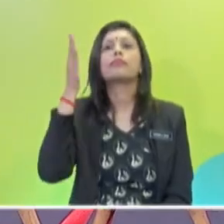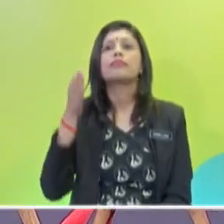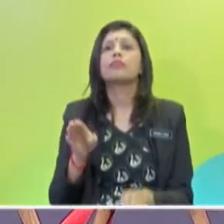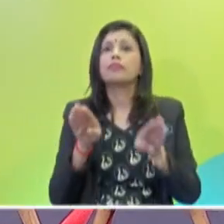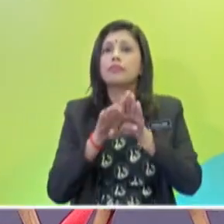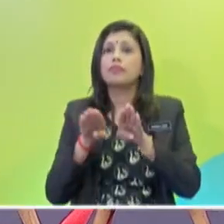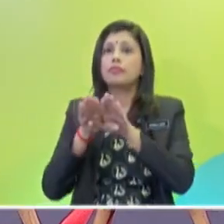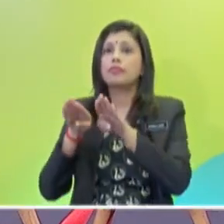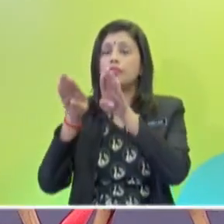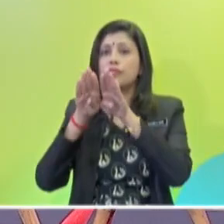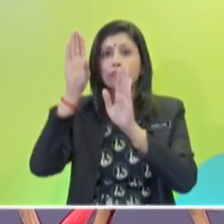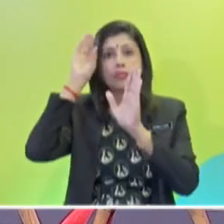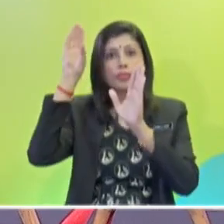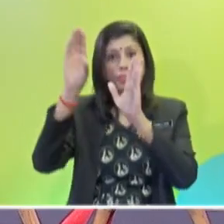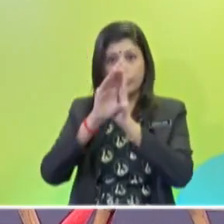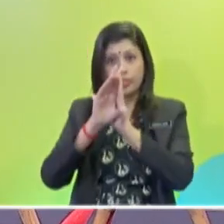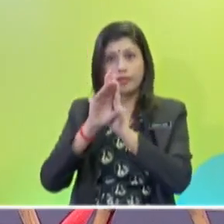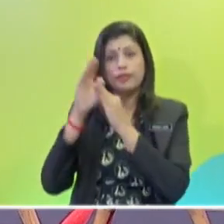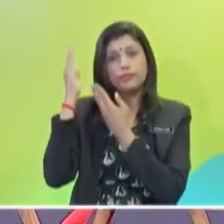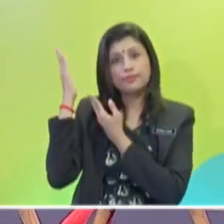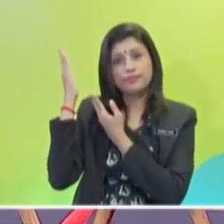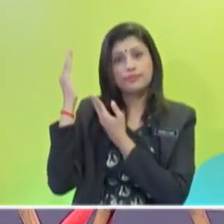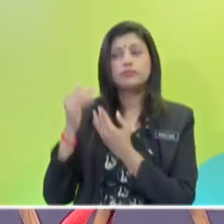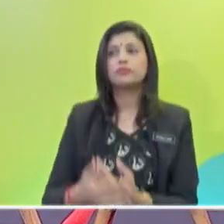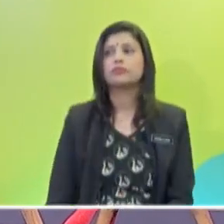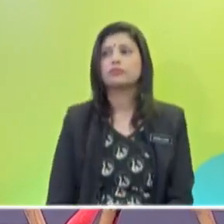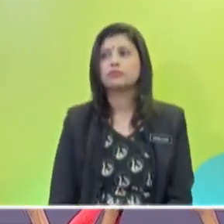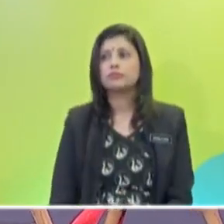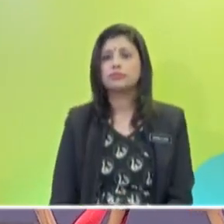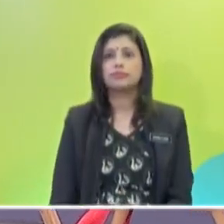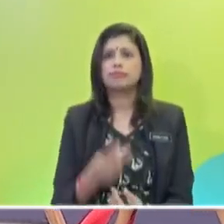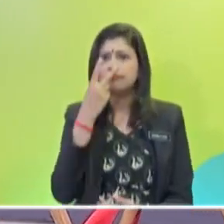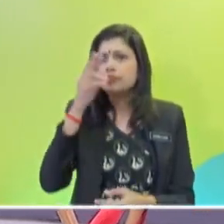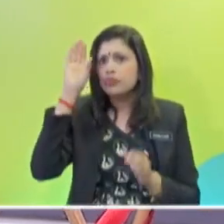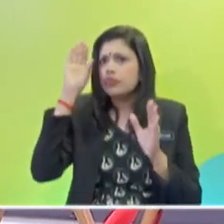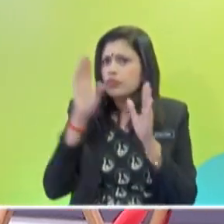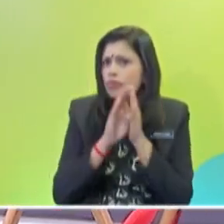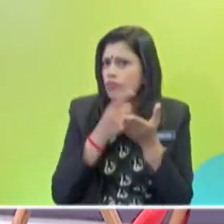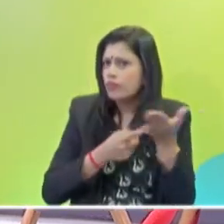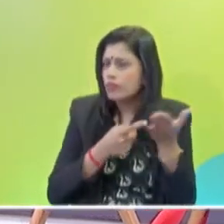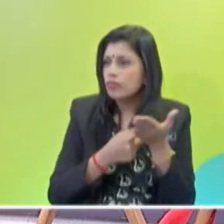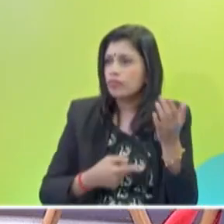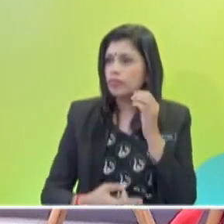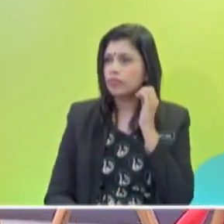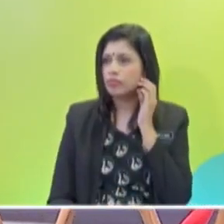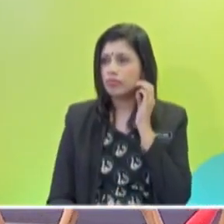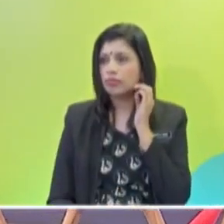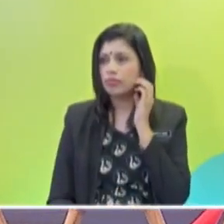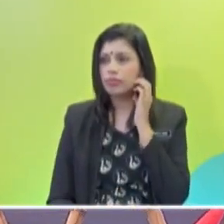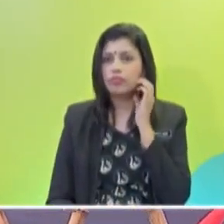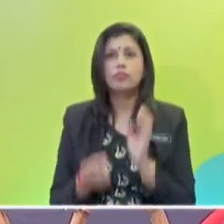dulu. Saya cantumkan sekarang, cikgu? Ya, betul. Cantumkan dulu gambar apa tu, Amal? Okey, kalau tadi buah ada mata, cikgu